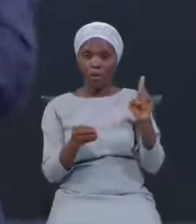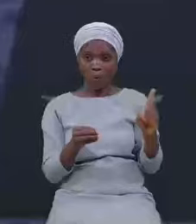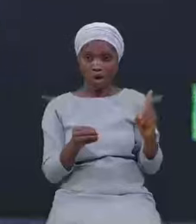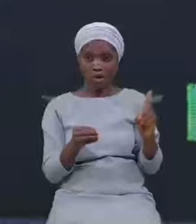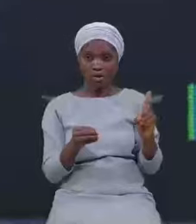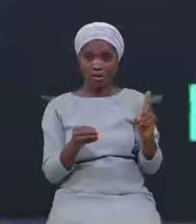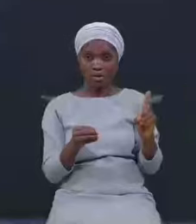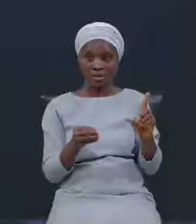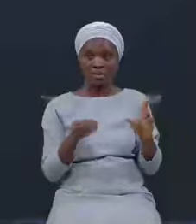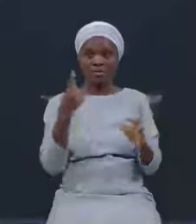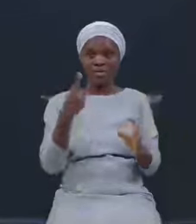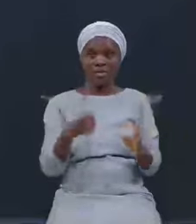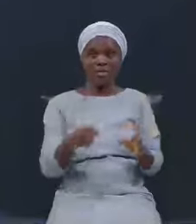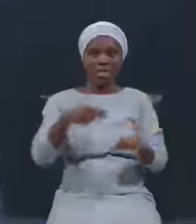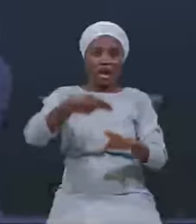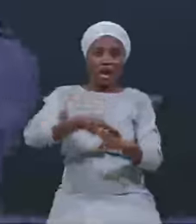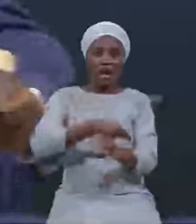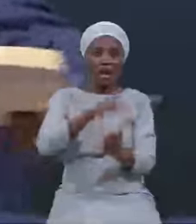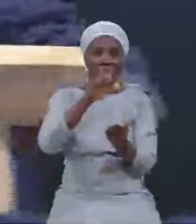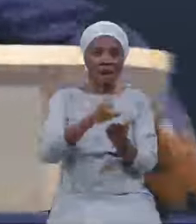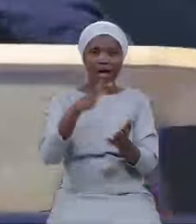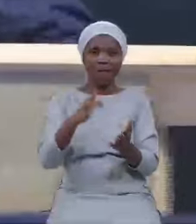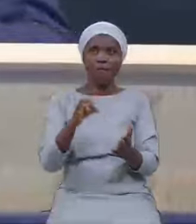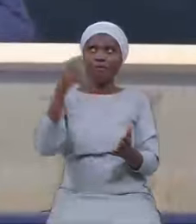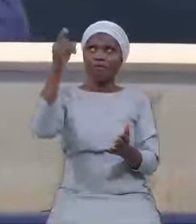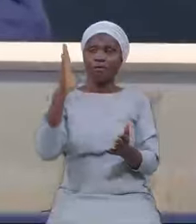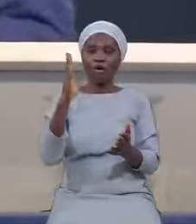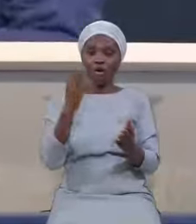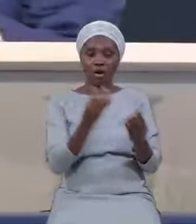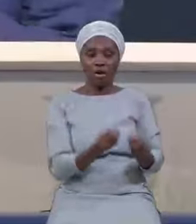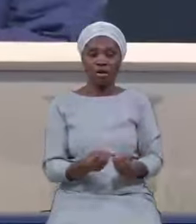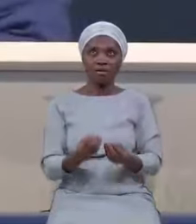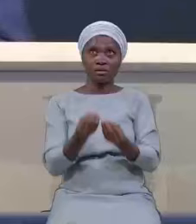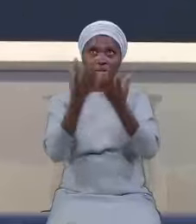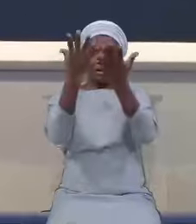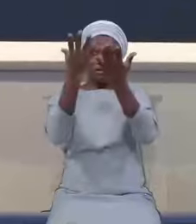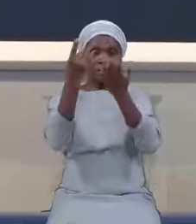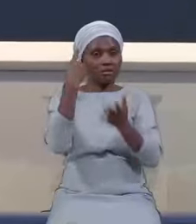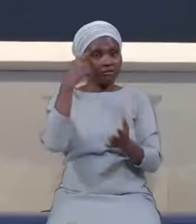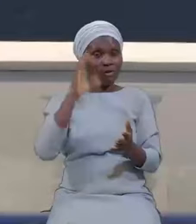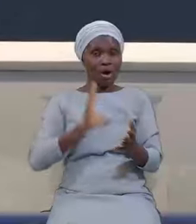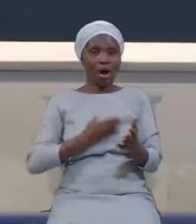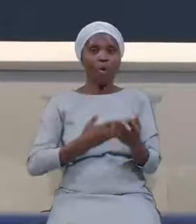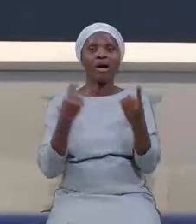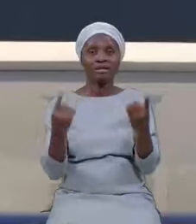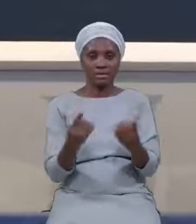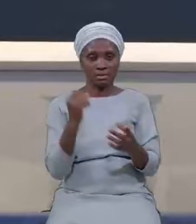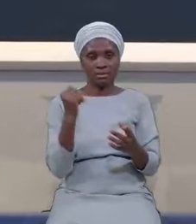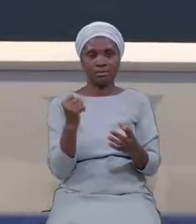l'agneau de Dieu sacrifié pour nos péchés. L'agneau de